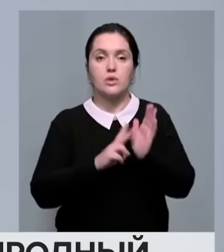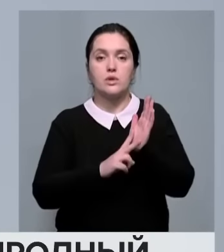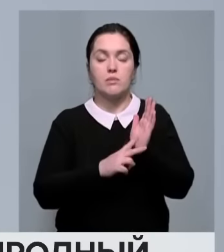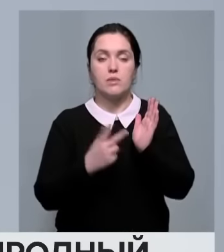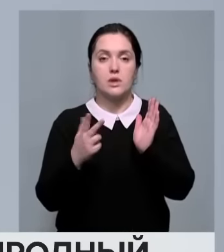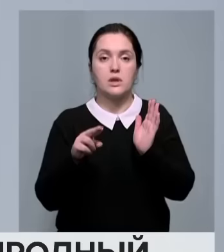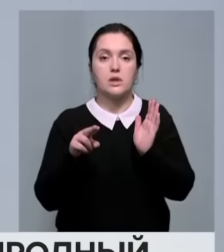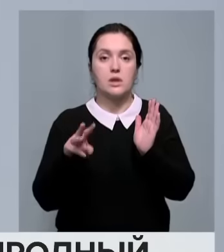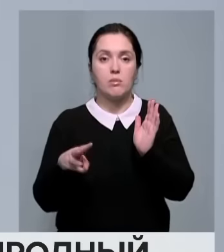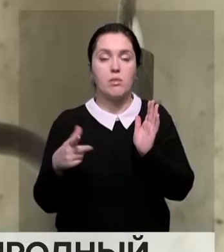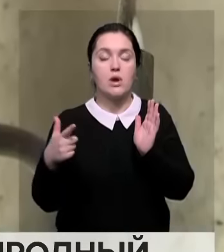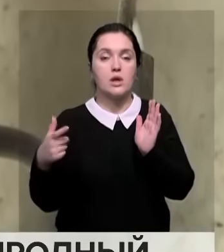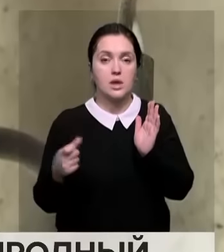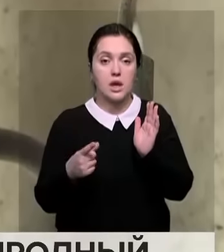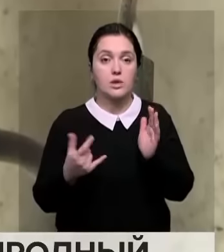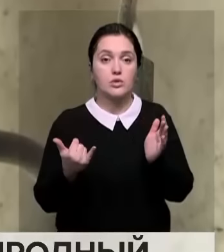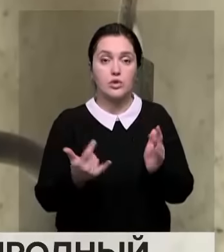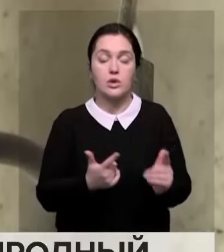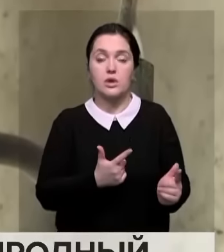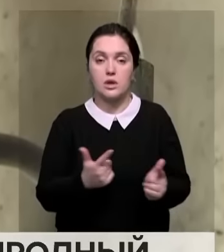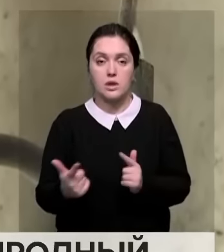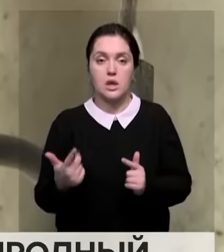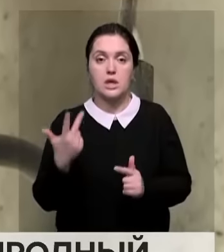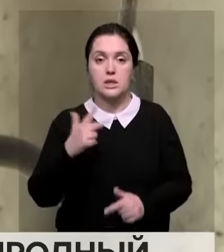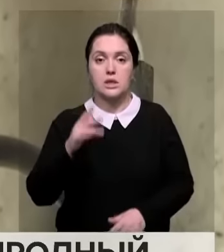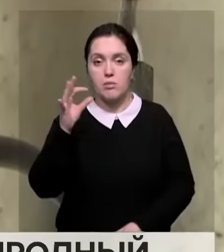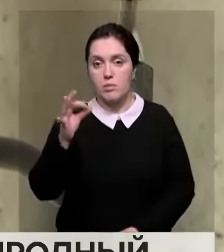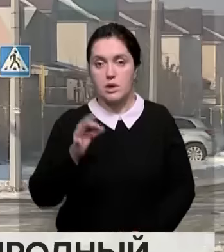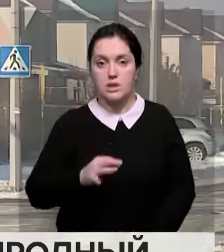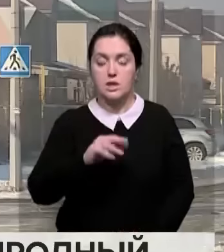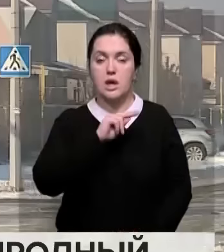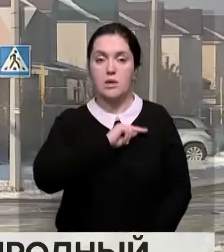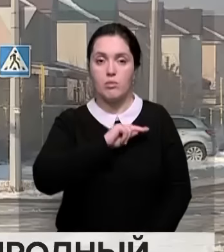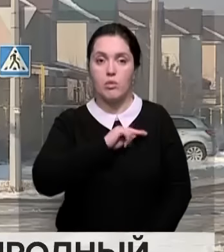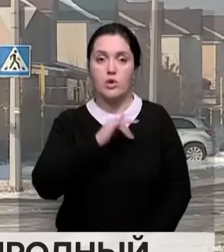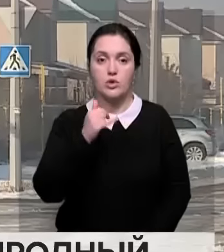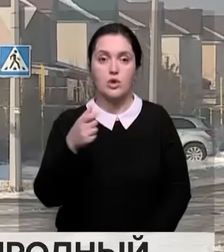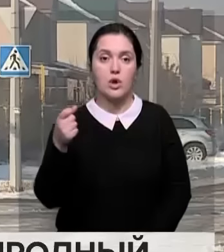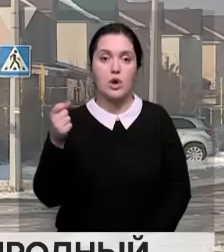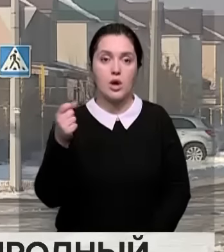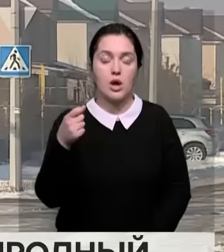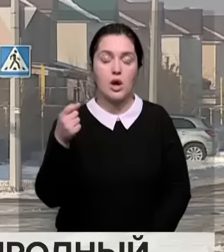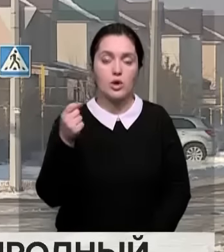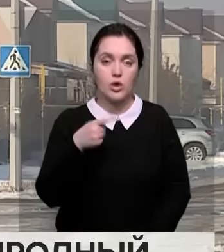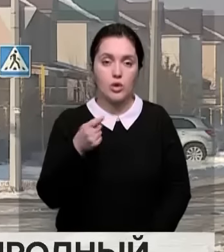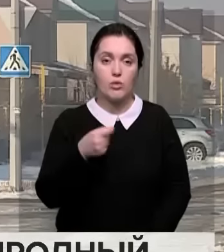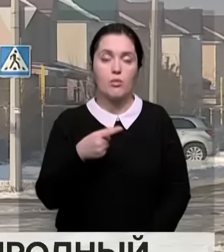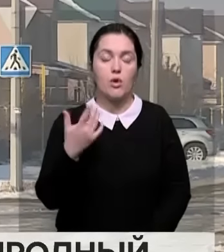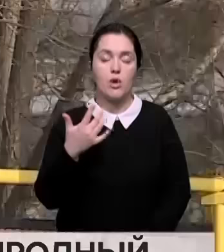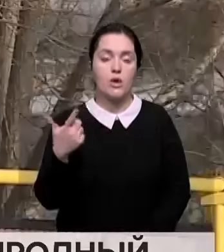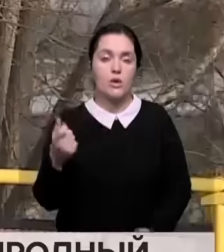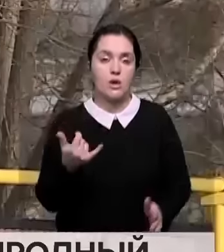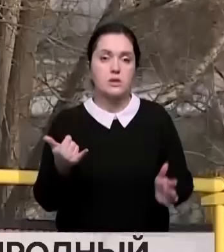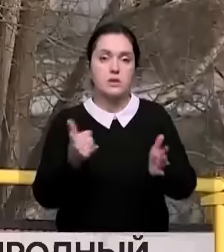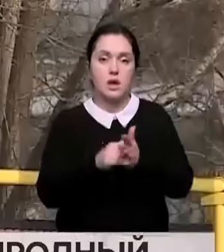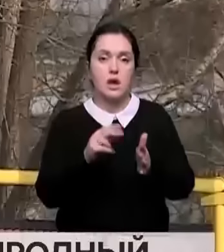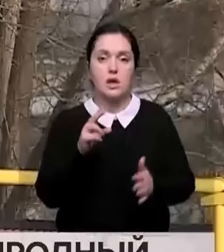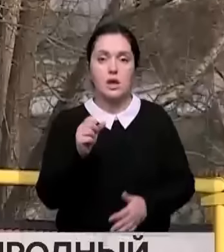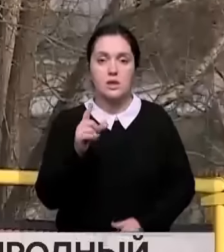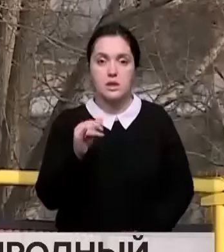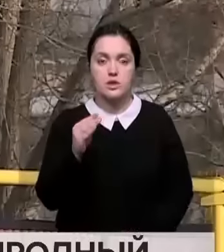газовых сетей. На данный момент завершено около трети запланированных работ. Запуск голубого топлива в жилмассиве, как отметили в компании «Казахжилу»,